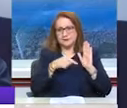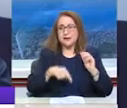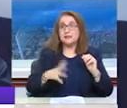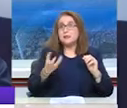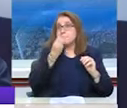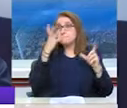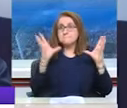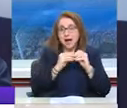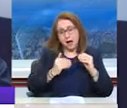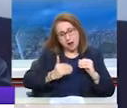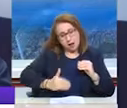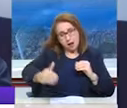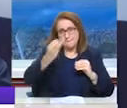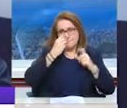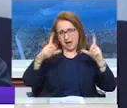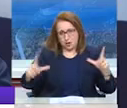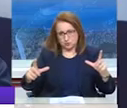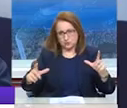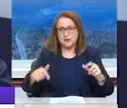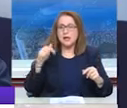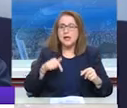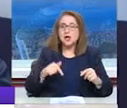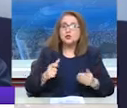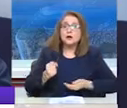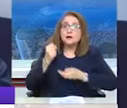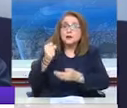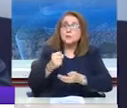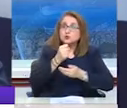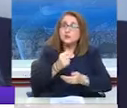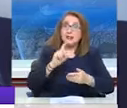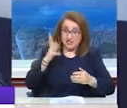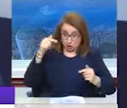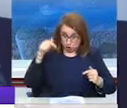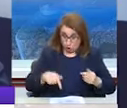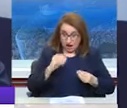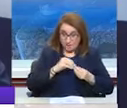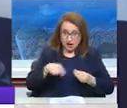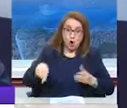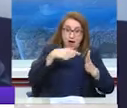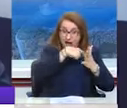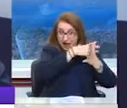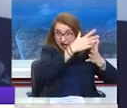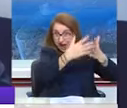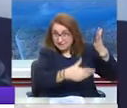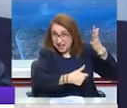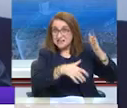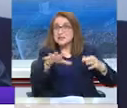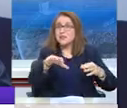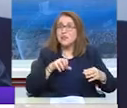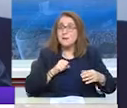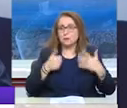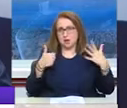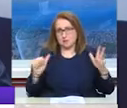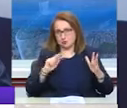και για το επόμενο διάστημα την αποζημίωση ειδικού σκοπού των 800 ευρώ. Κεφάλαιο 5. Ασφαλιστικές